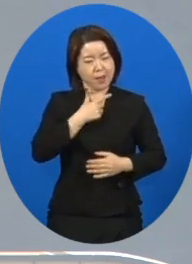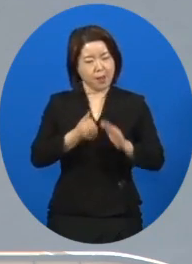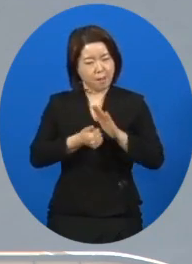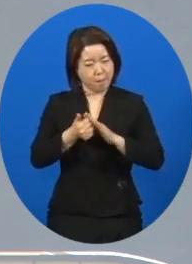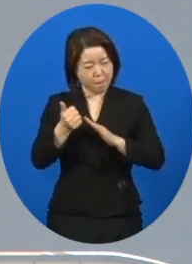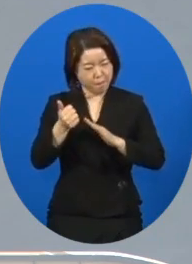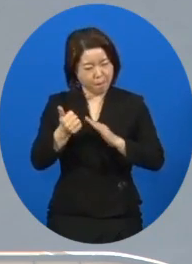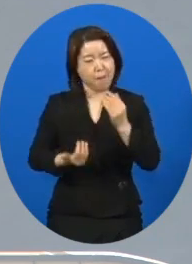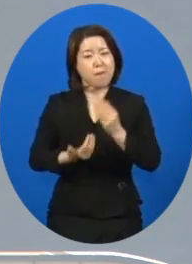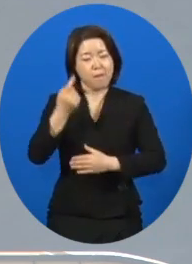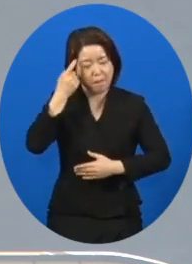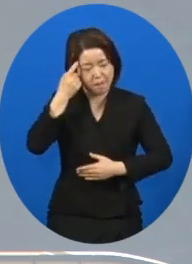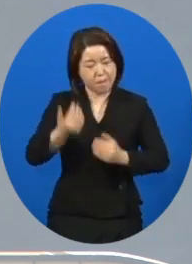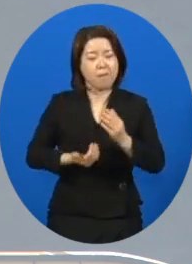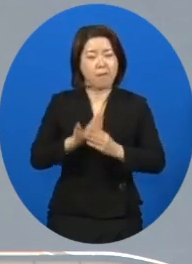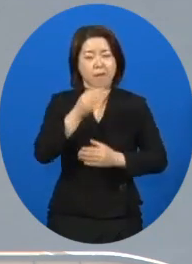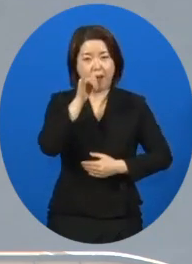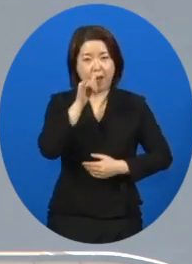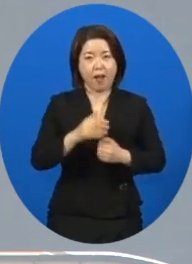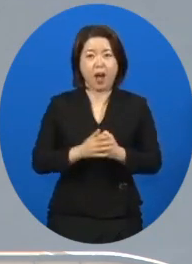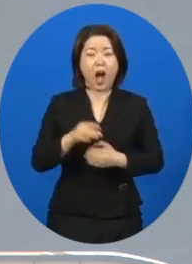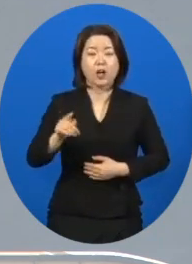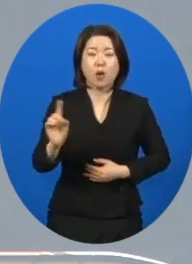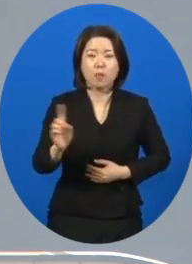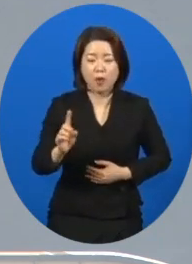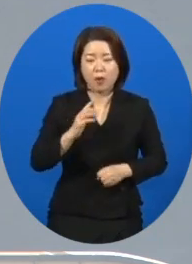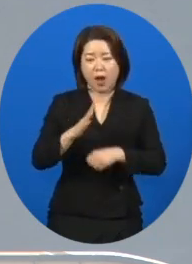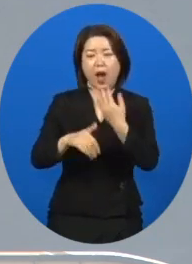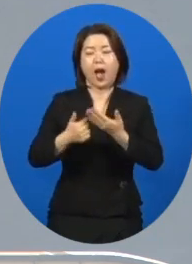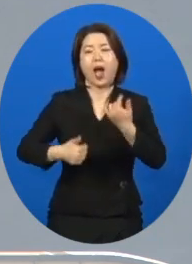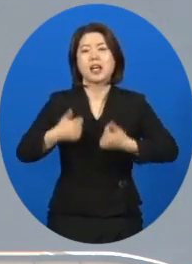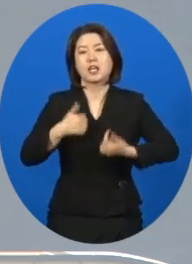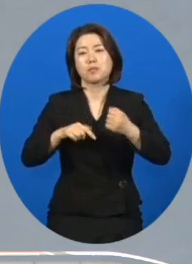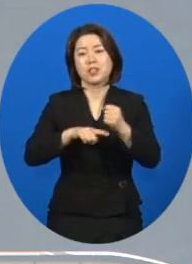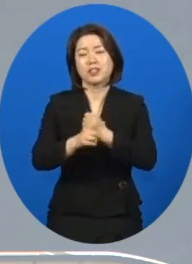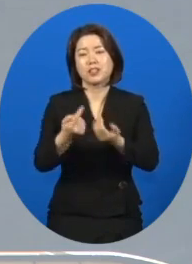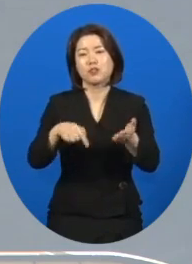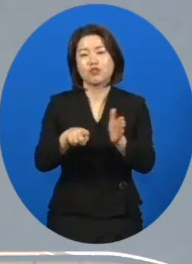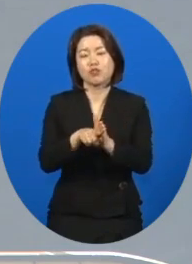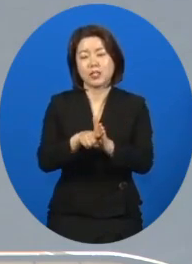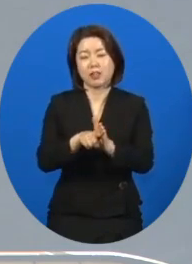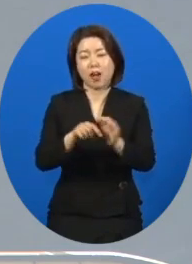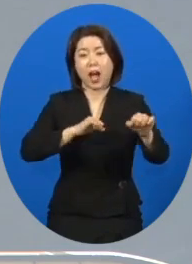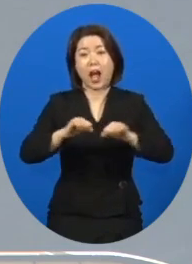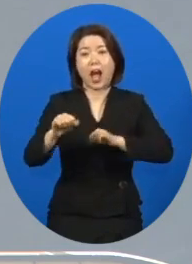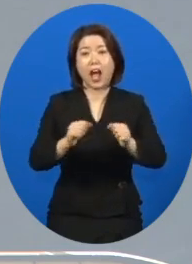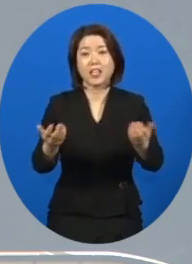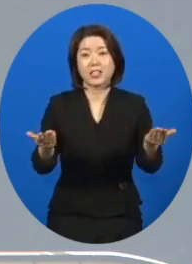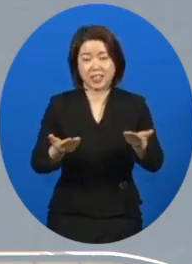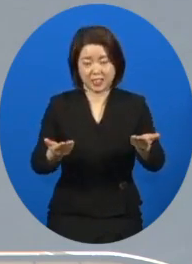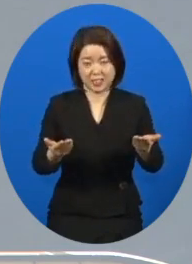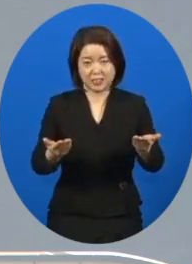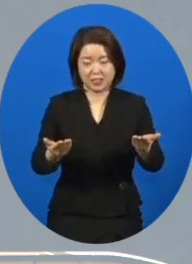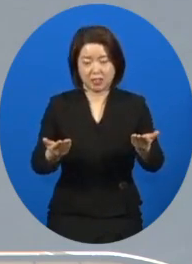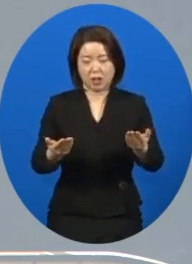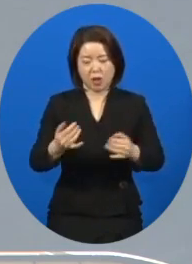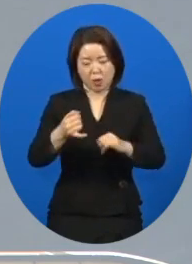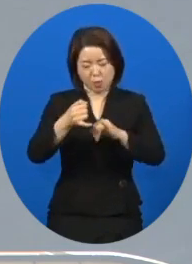주신다는 겁니다. 하나님의 기쁜 뜻을 이루기 위해서 하시는 일이니까 반드시 놀라운 역사가